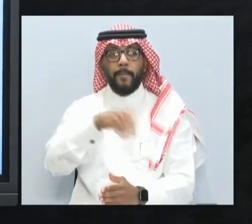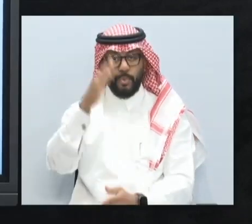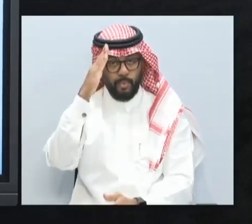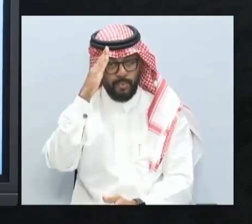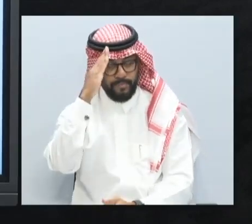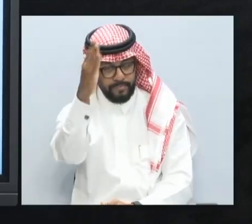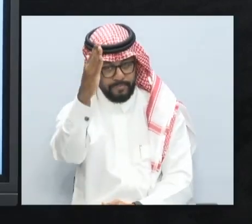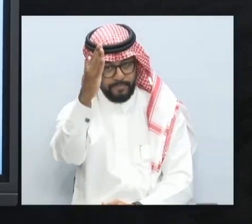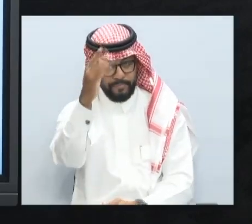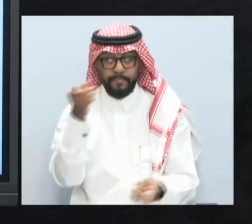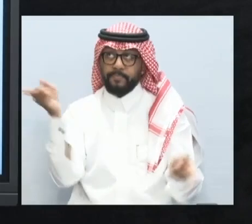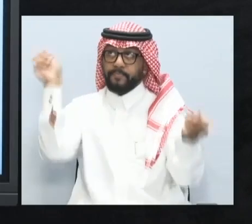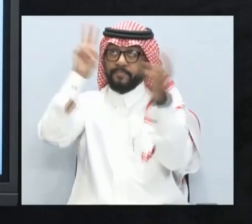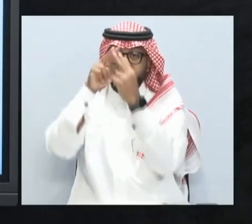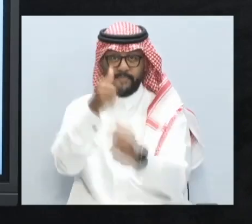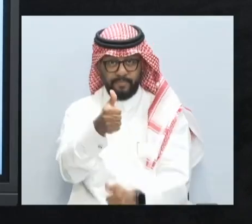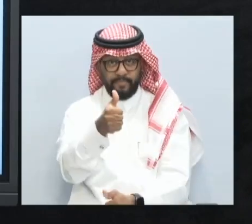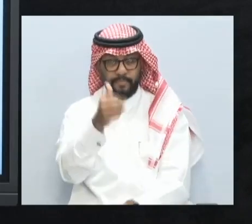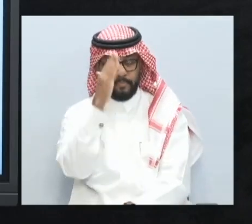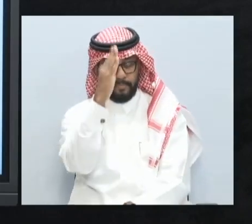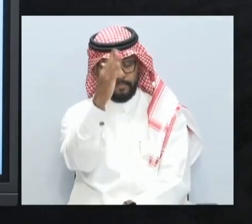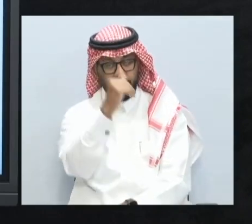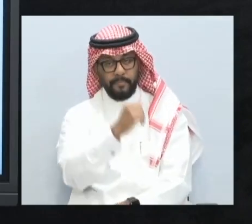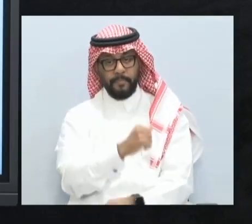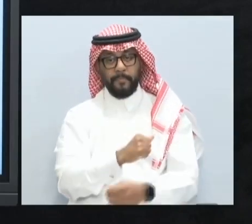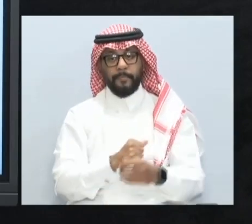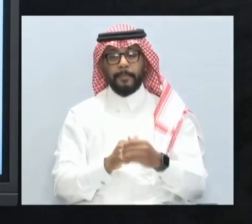محمد نراكم في الدرس القادم والسلام عليكم ورحمه الله وبركاته